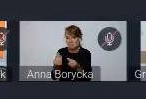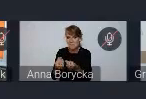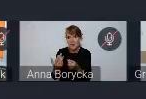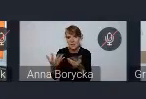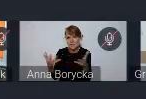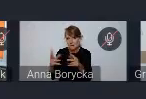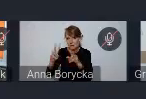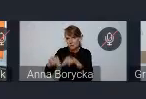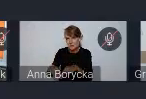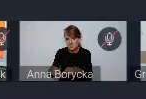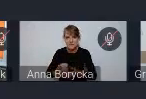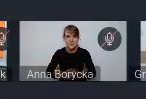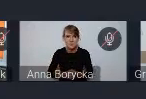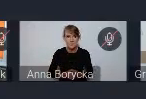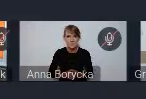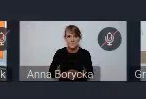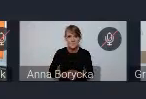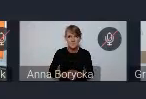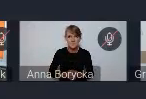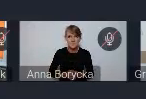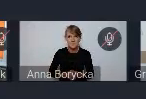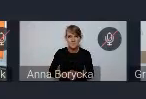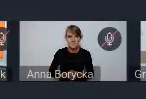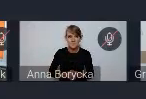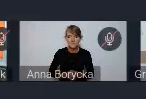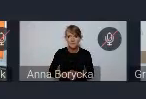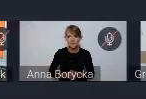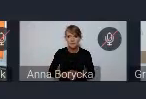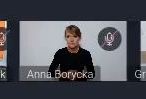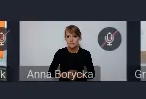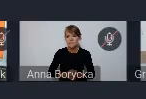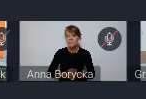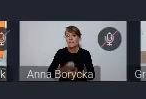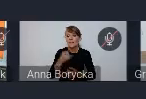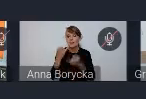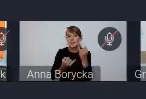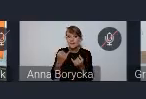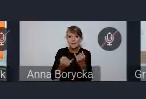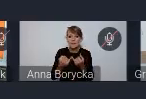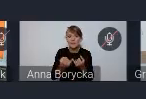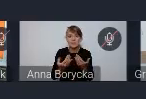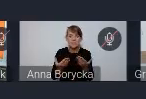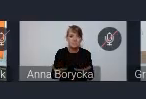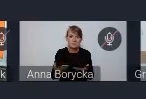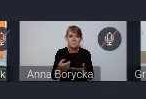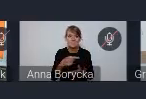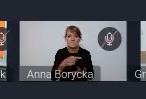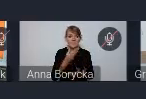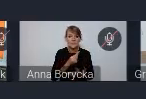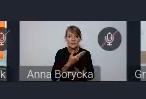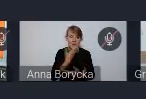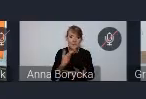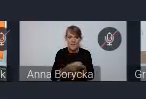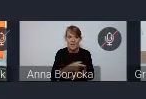nadwyżek. Jeśli nie dysponujemy, no to też a jeszcze nie mamy wprowadzenia do planu, to jest właśnie ten moment,